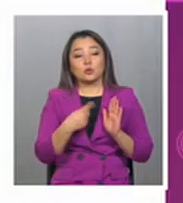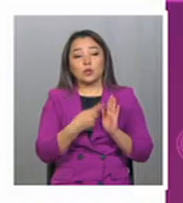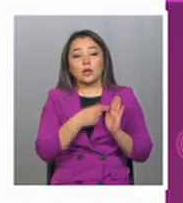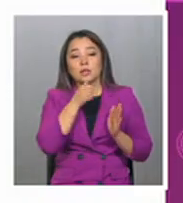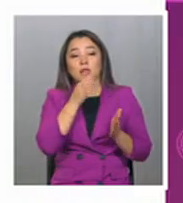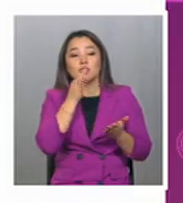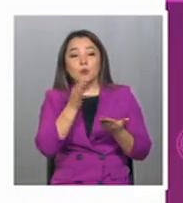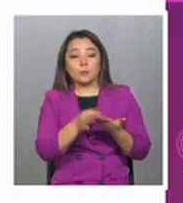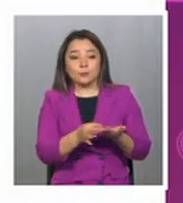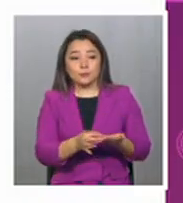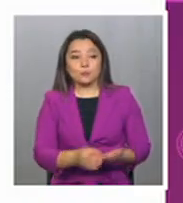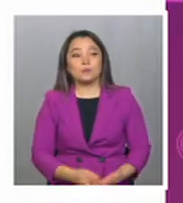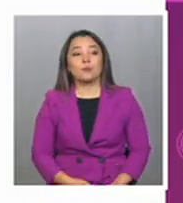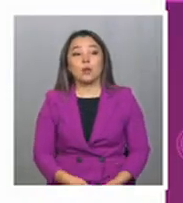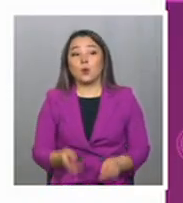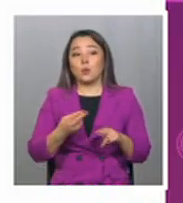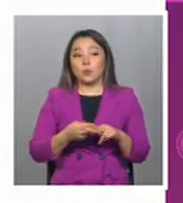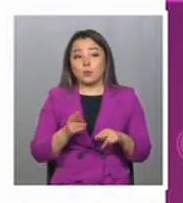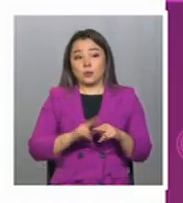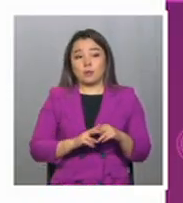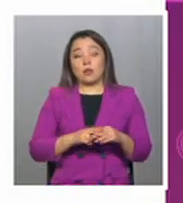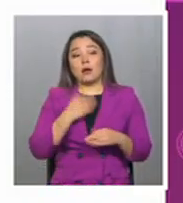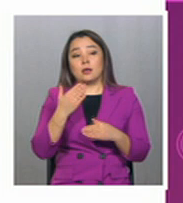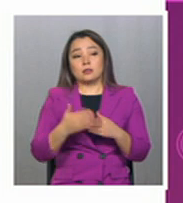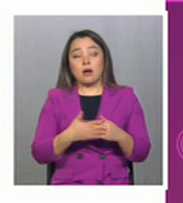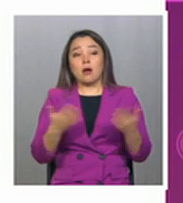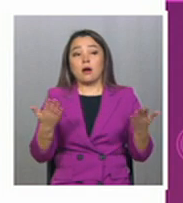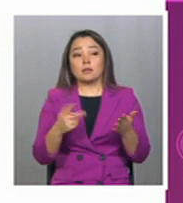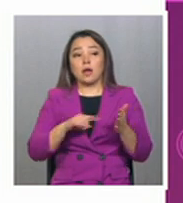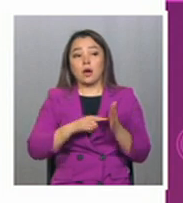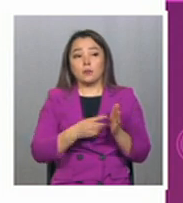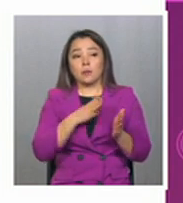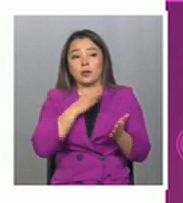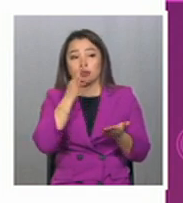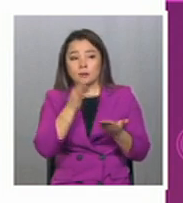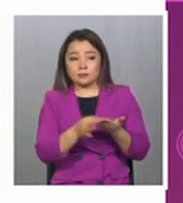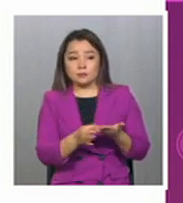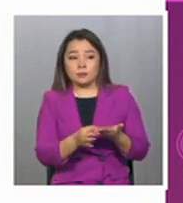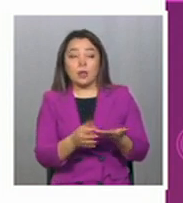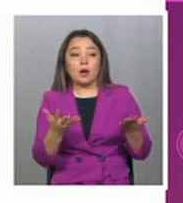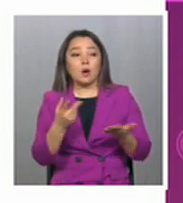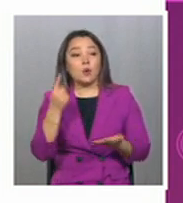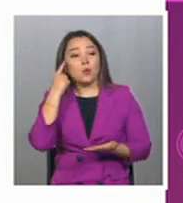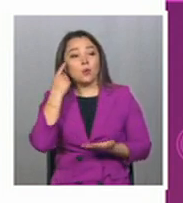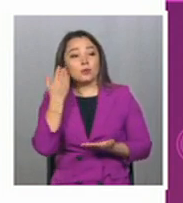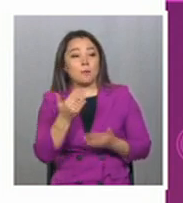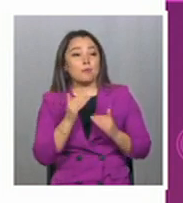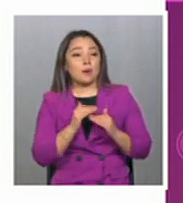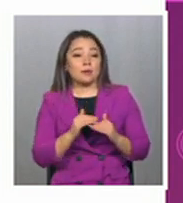берейік. Ол алдына қандай мақсат қойды? Қалай ойлайсыңдар балалар?